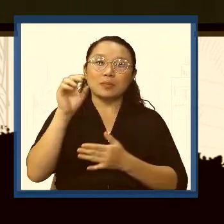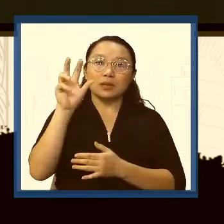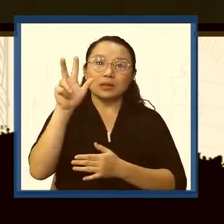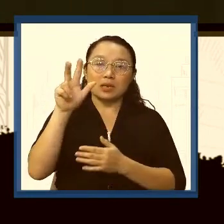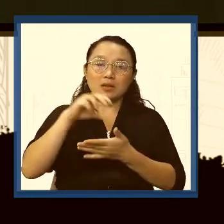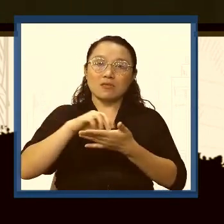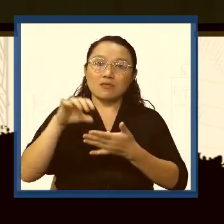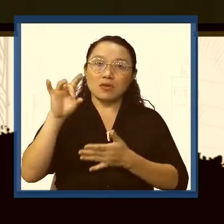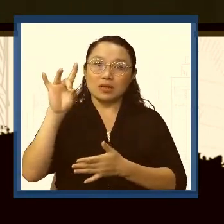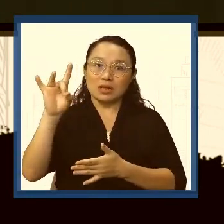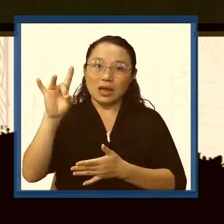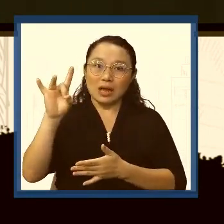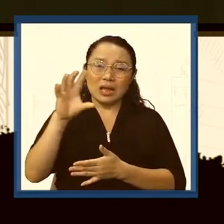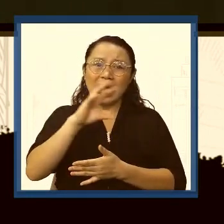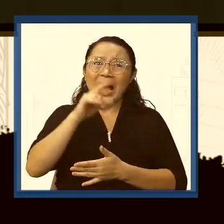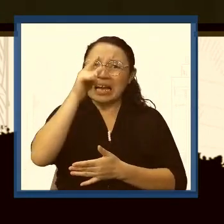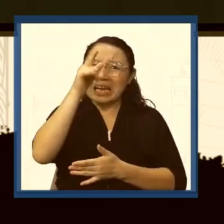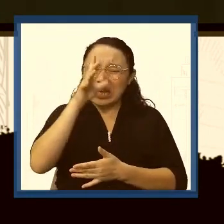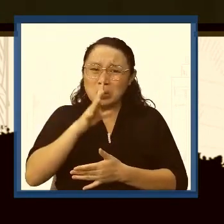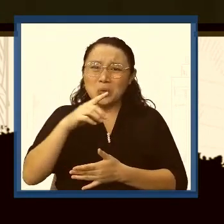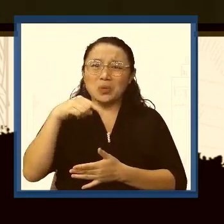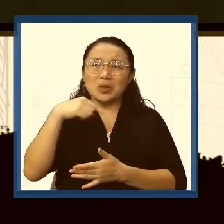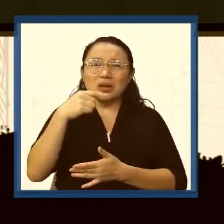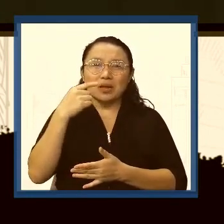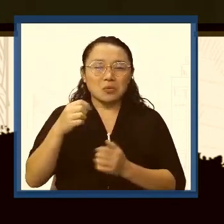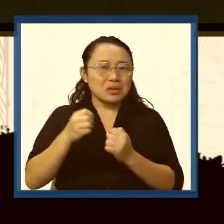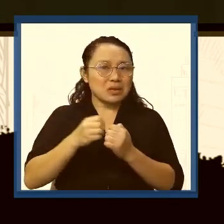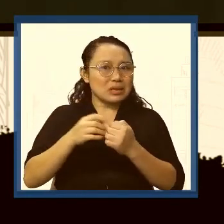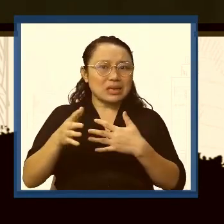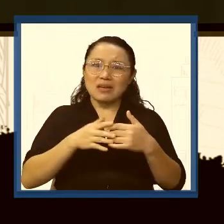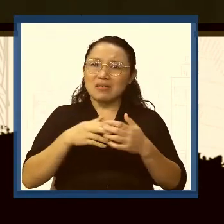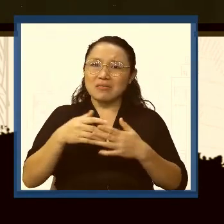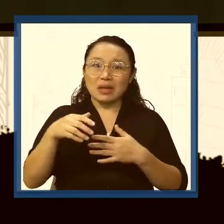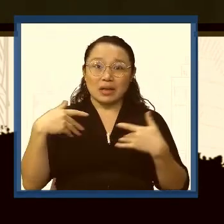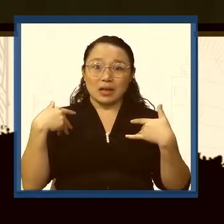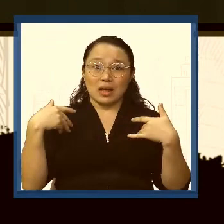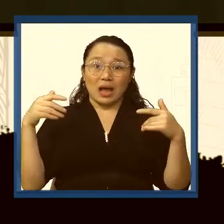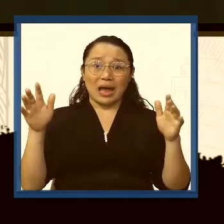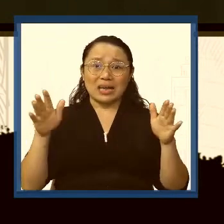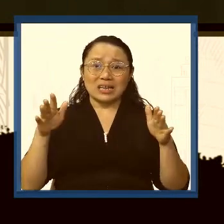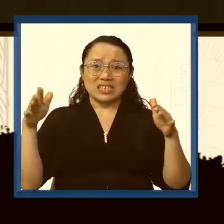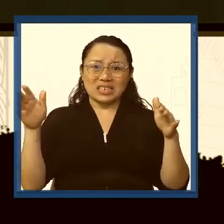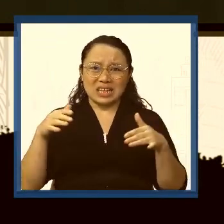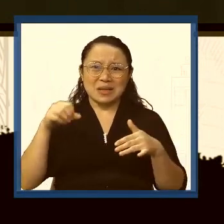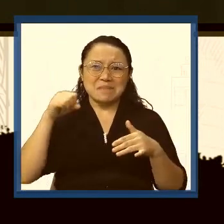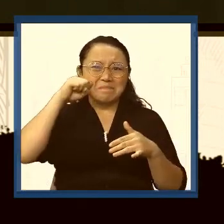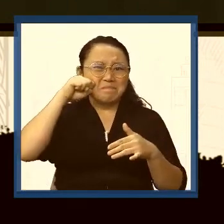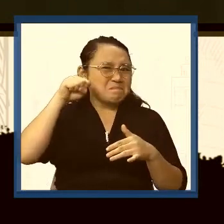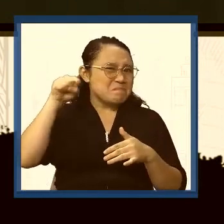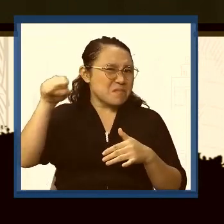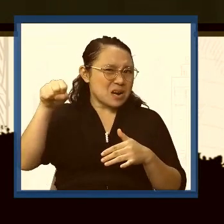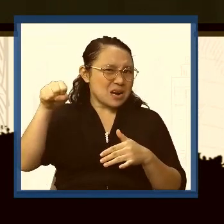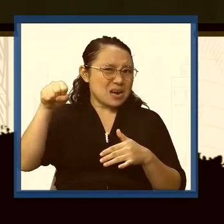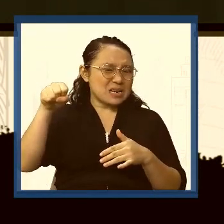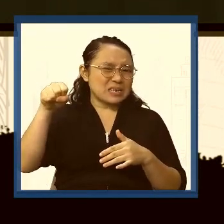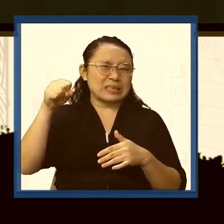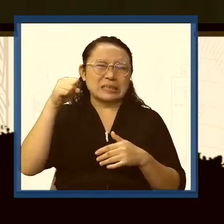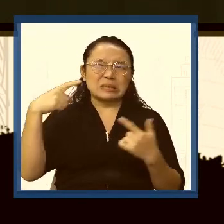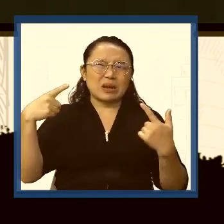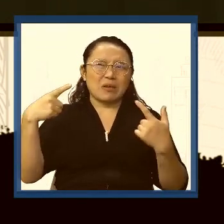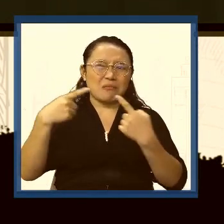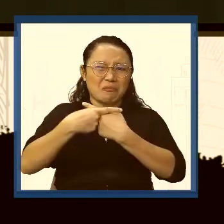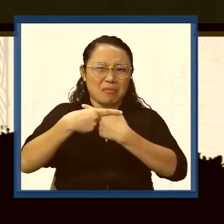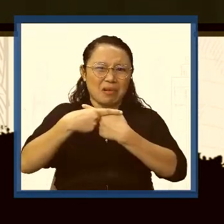nga nagaisigot nga ang Dios mismo bisan ang mga manlunda nga nagrebelde kaniya mingsukol siyang pag-amahanan sa